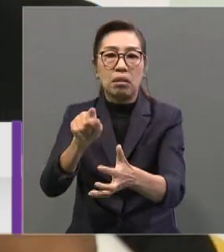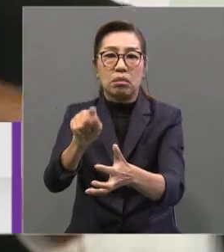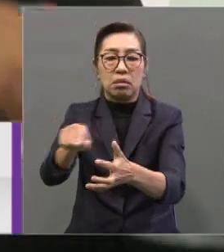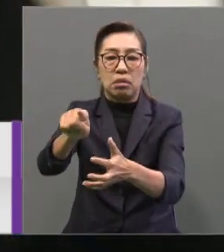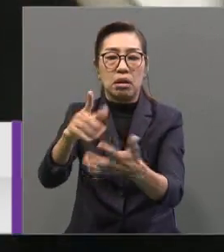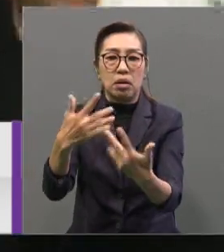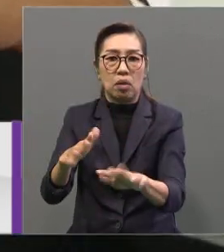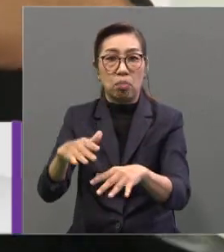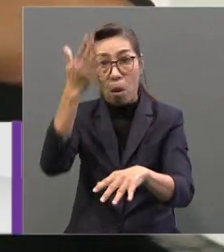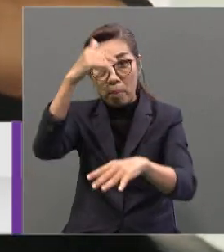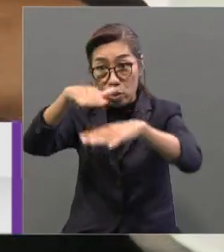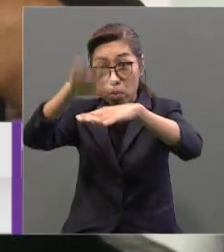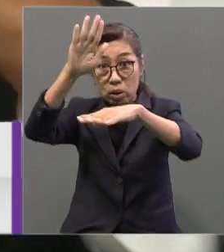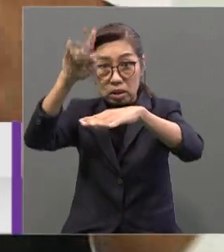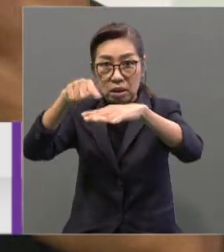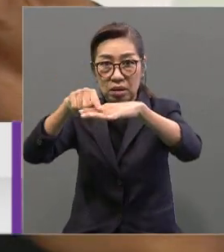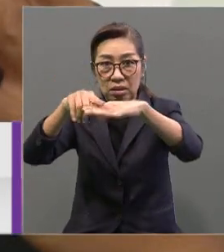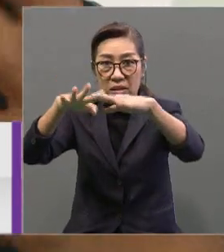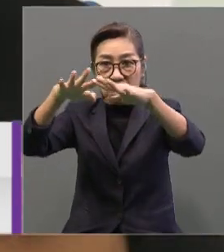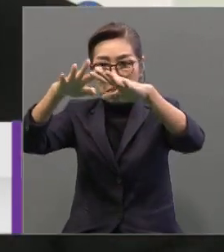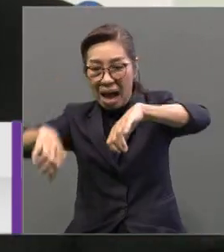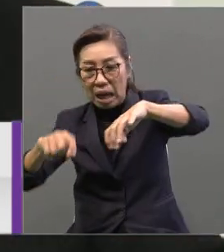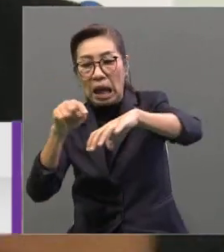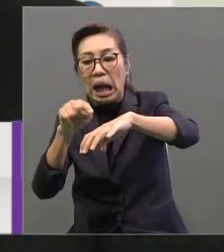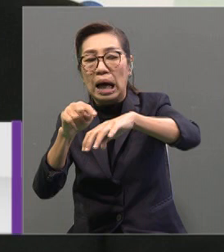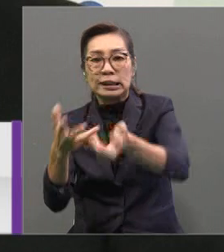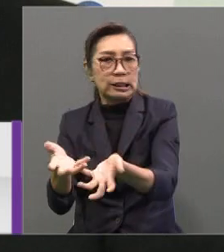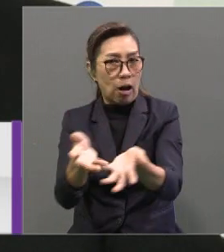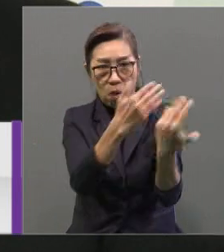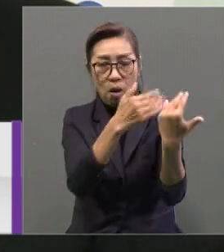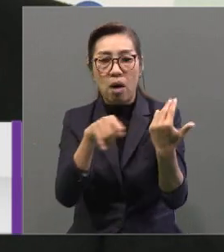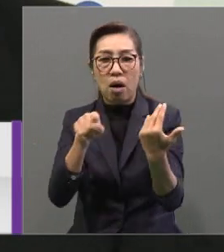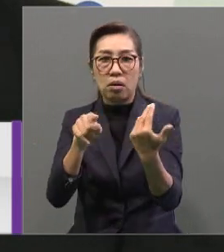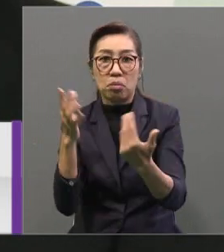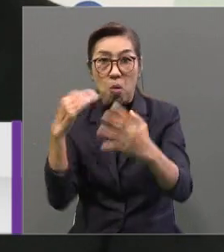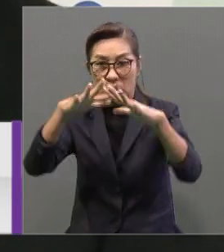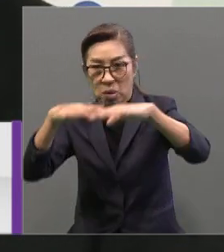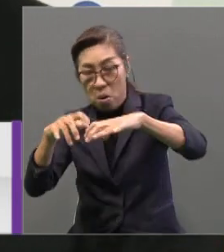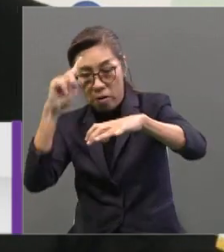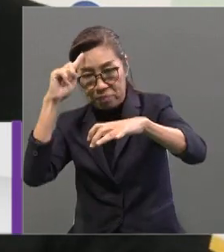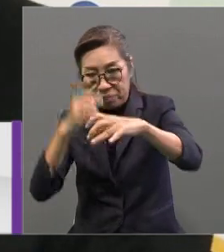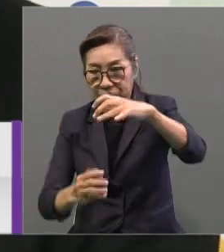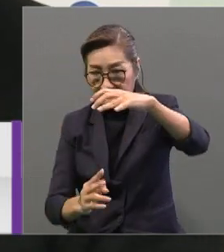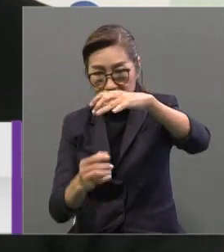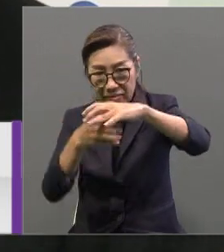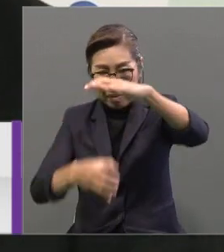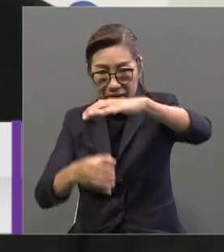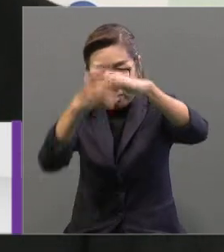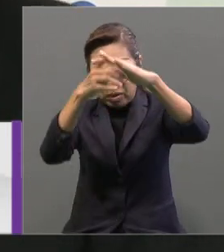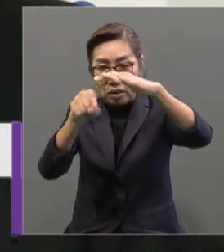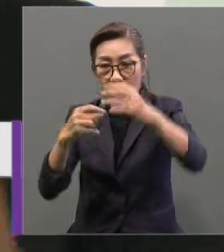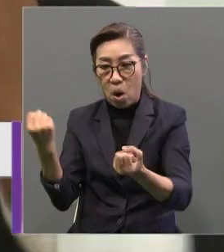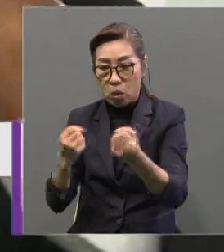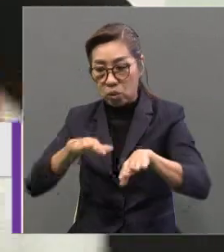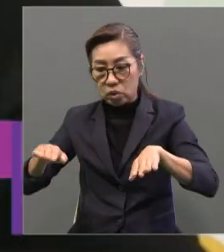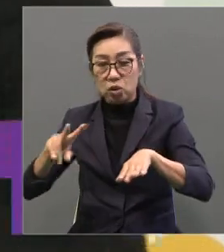แล้วมันอยู่บนสุดมันก็ต้องย้ายมันก็เมื่อคืนก็คือทำการค้ำยันพวกโครงเหล็กพวกนี้ไว้ก่อนแล้วก็เอารถเครน200ตัน3ตัว